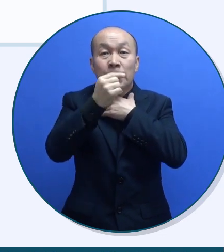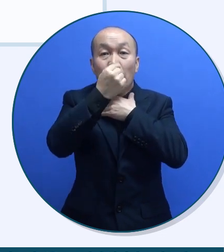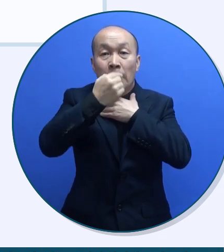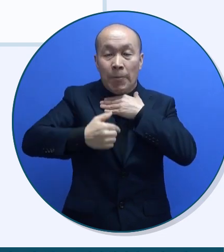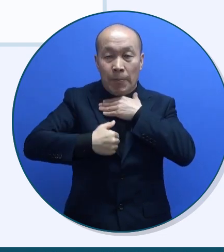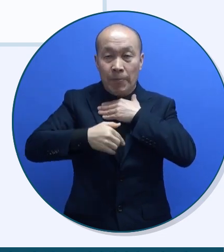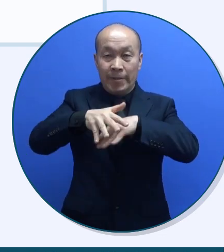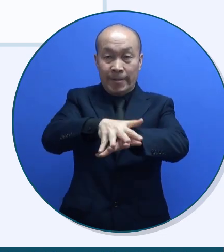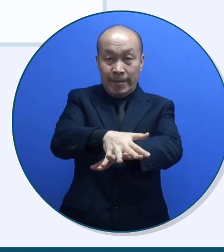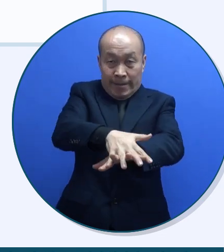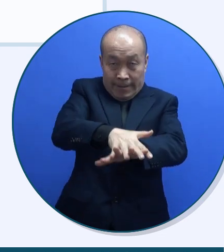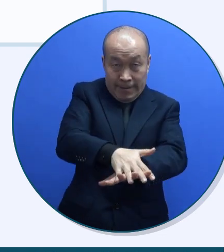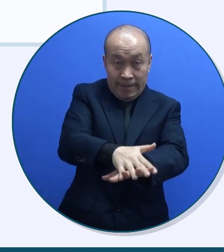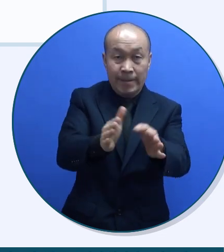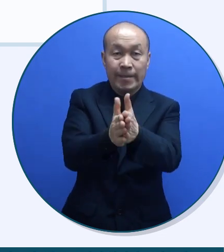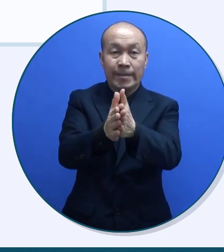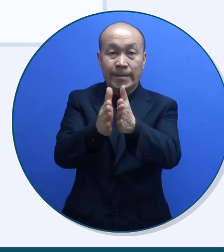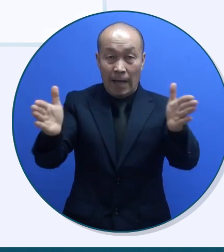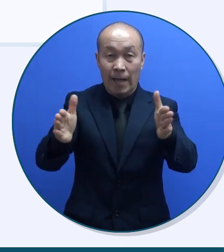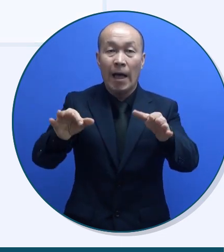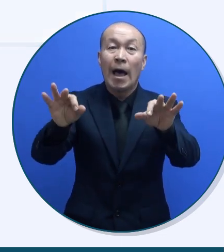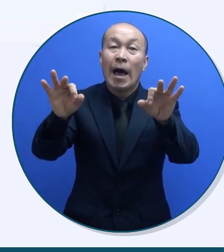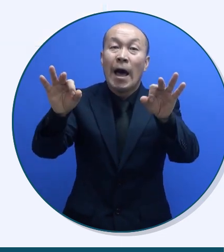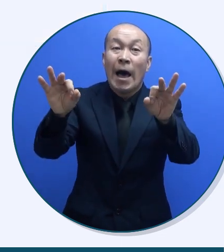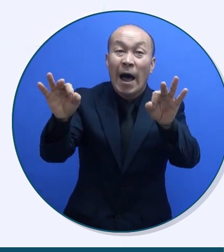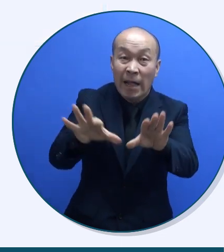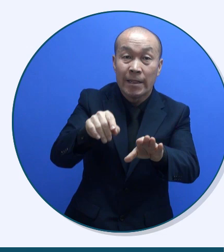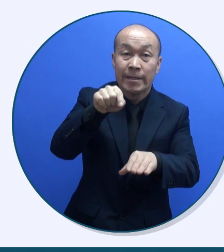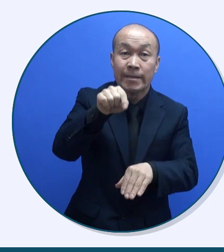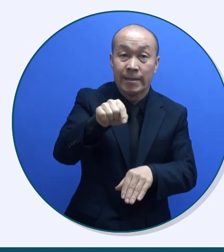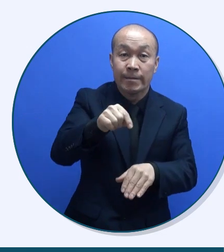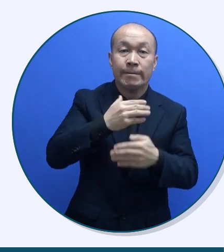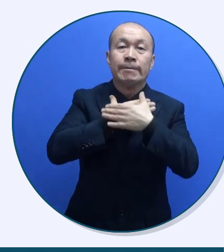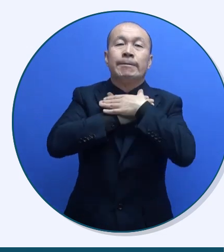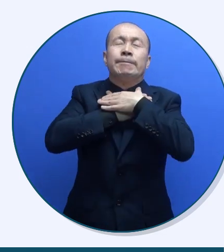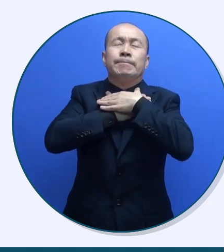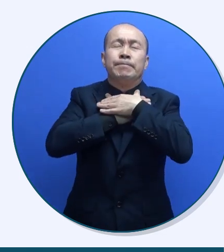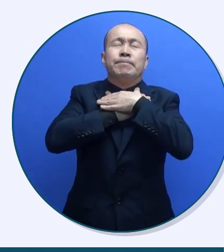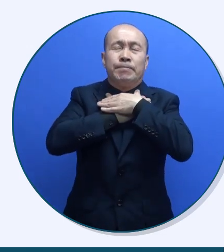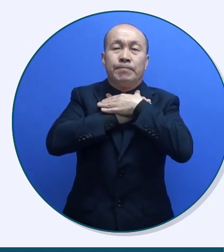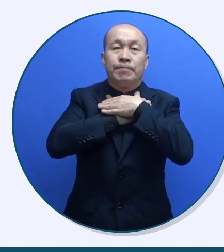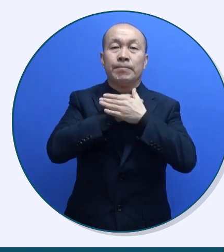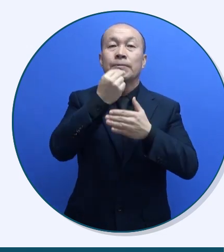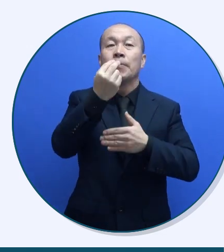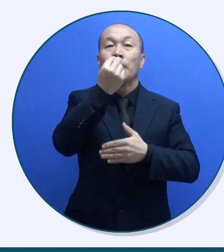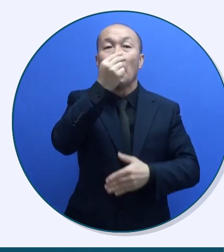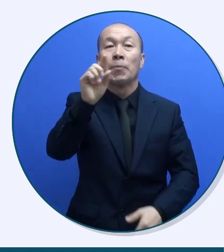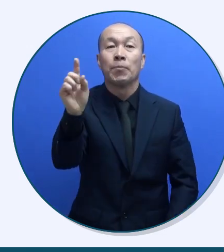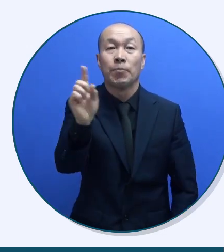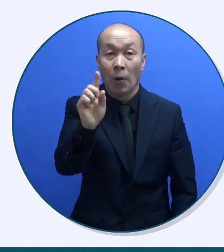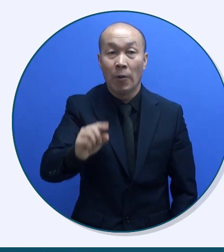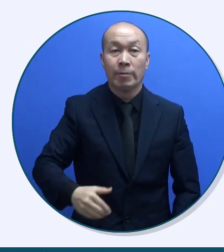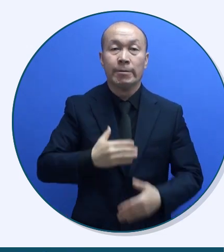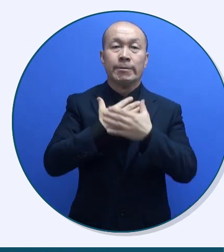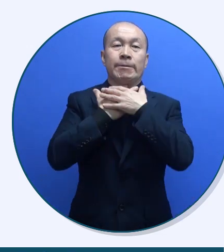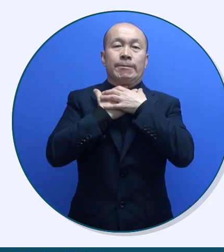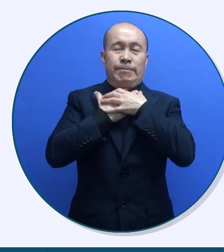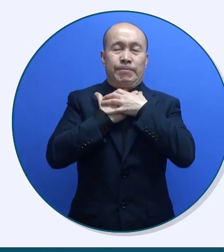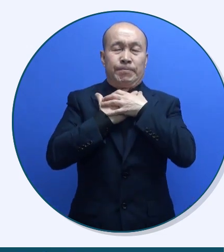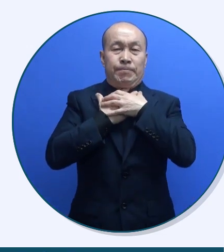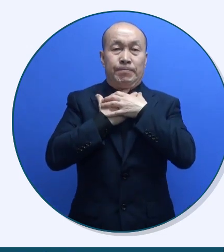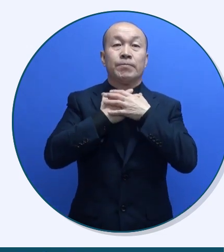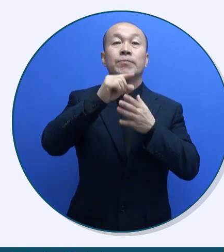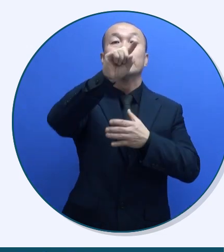없다면 즉시 가슴 압박을 시행합니다. 잠깐, 여기서 심정지 호흡이 뭘까요?